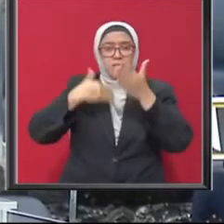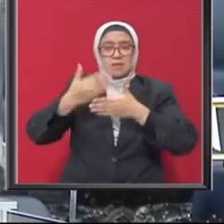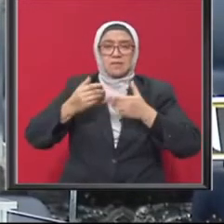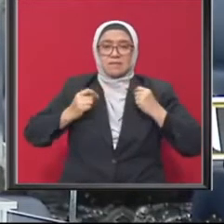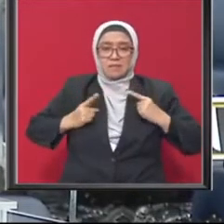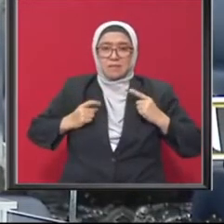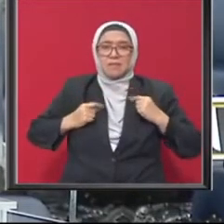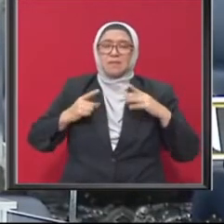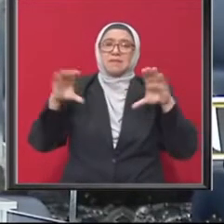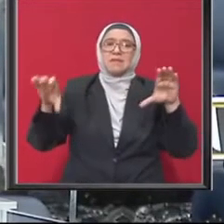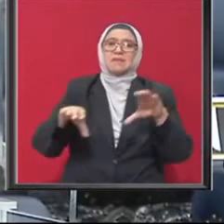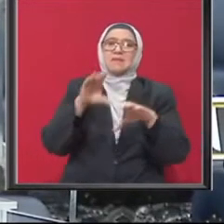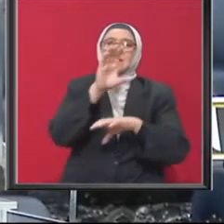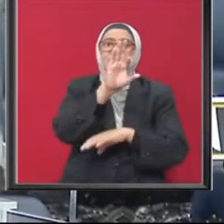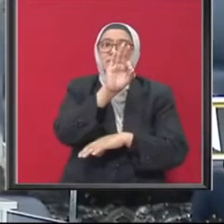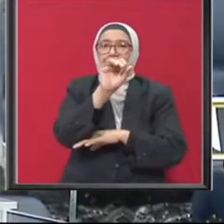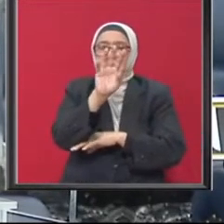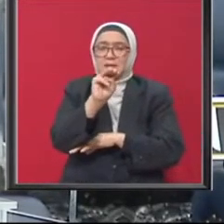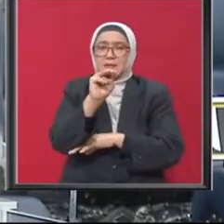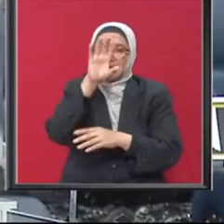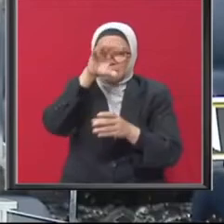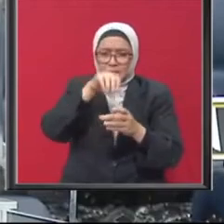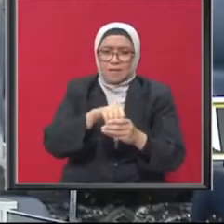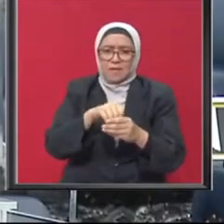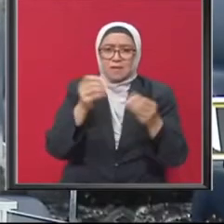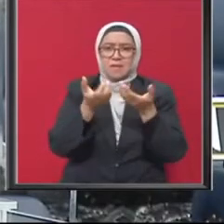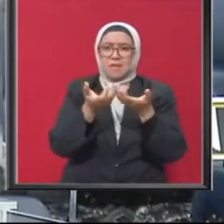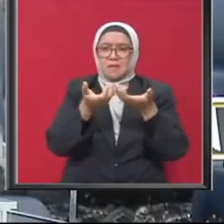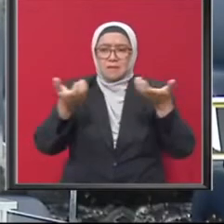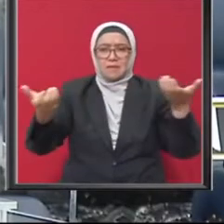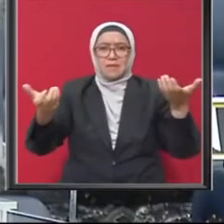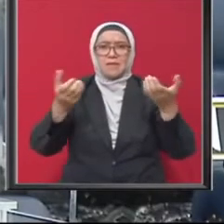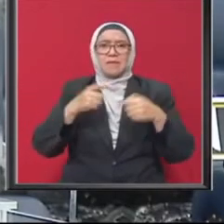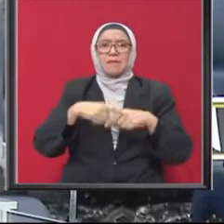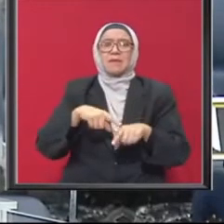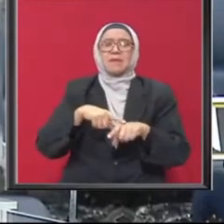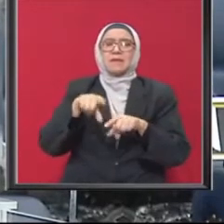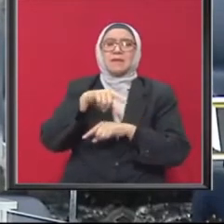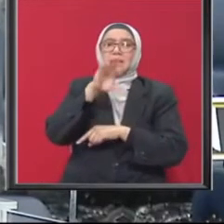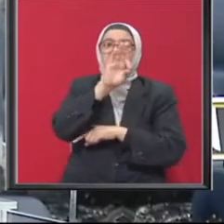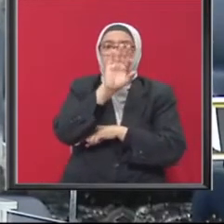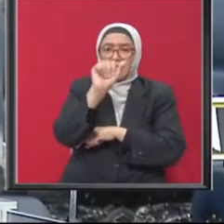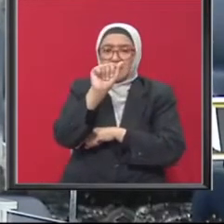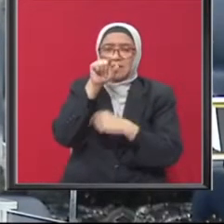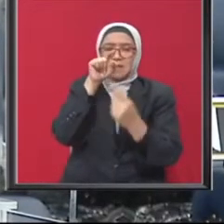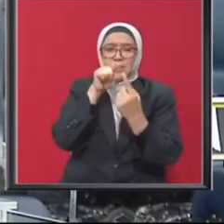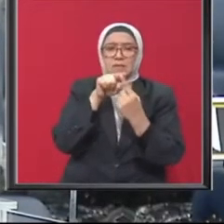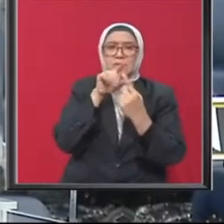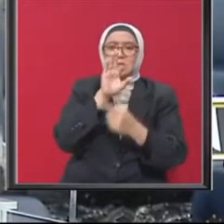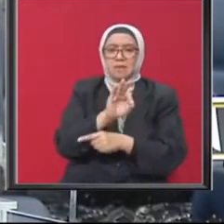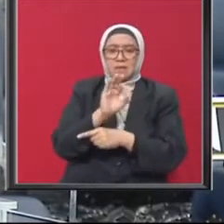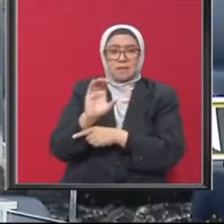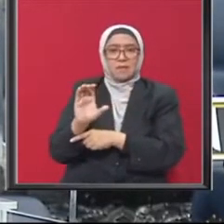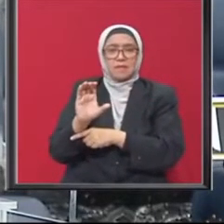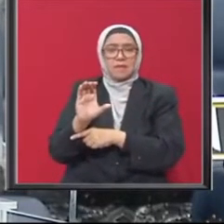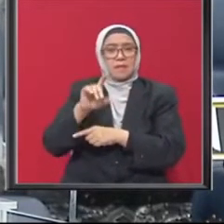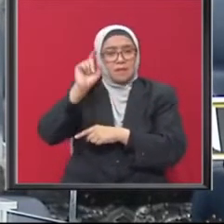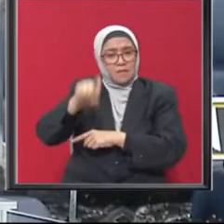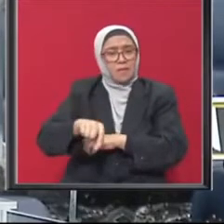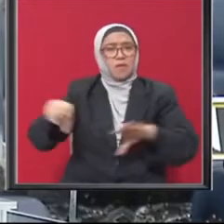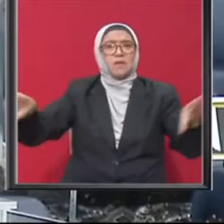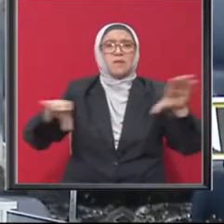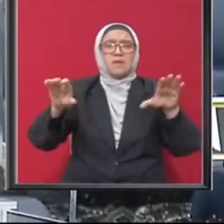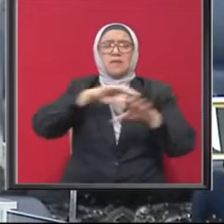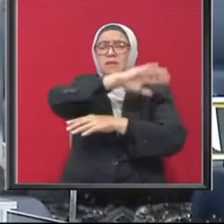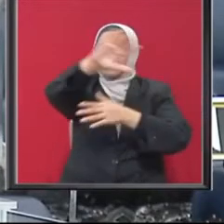FM ini termasuk pemisahan Persatuan bola sepak Efi KFC yang perlu dilakukan oleh